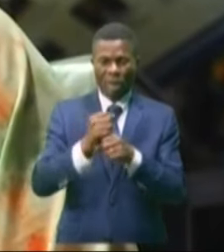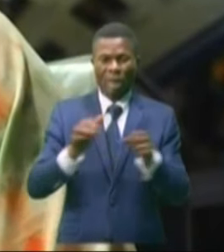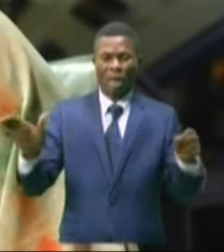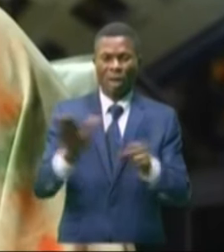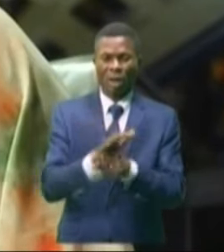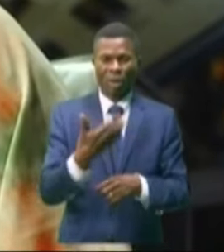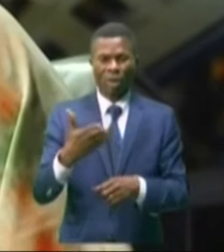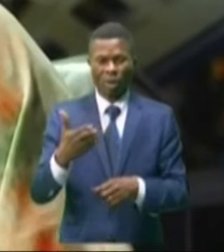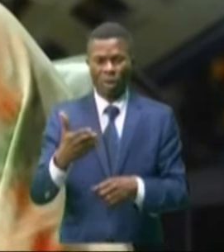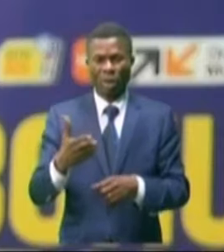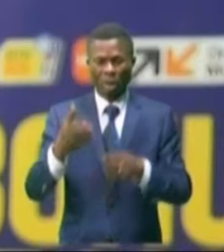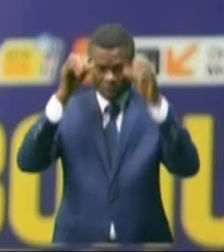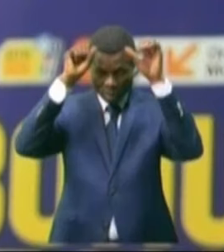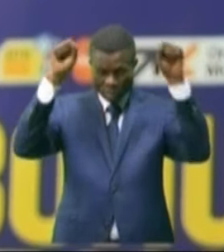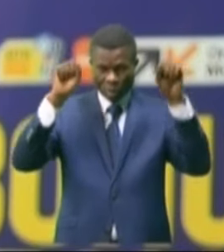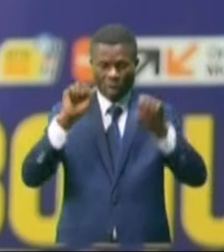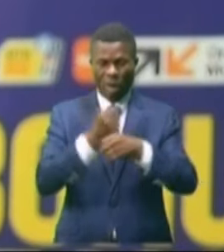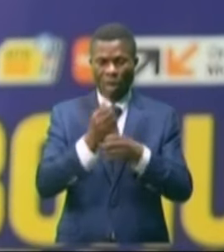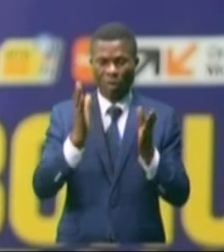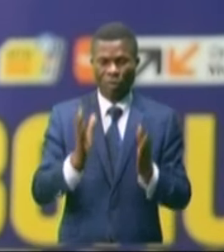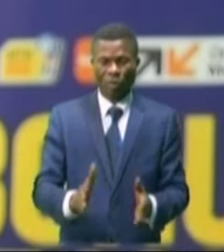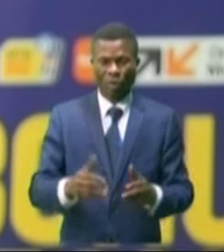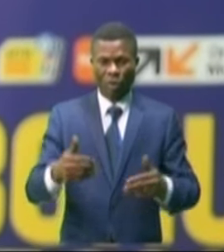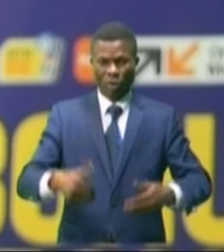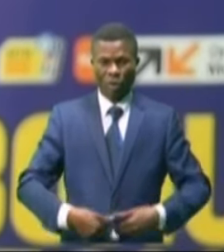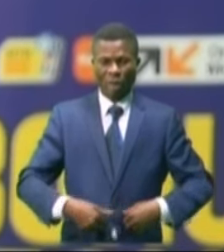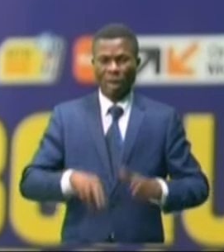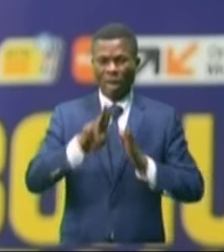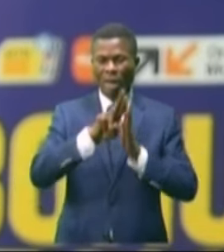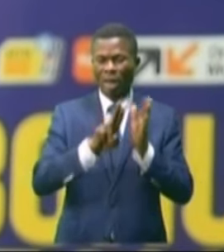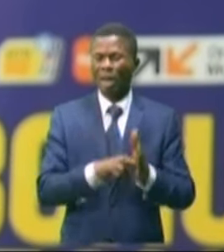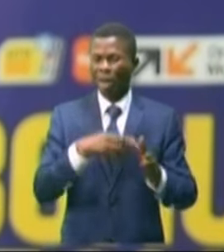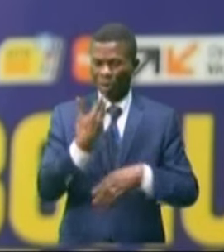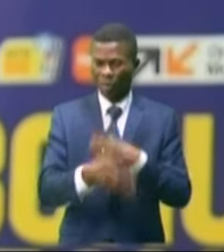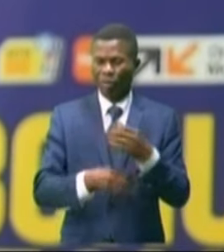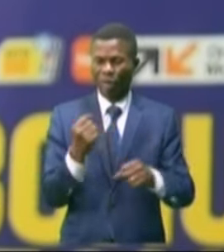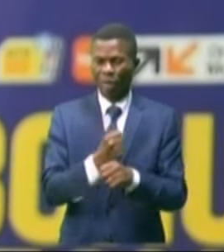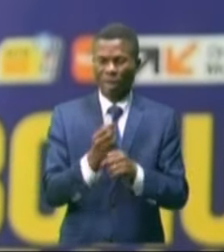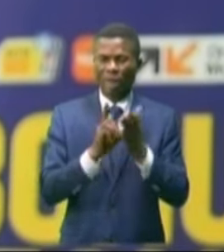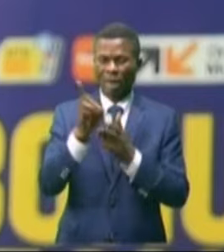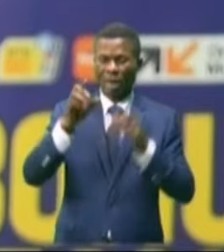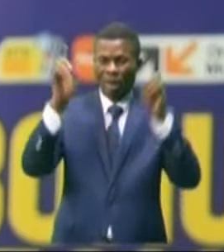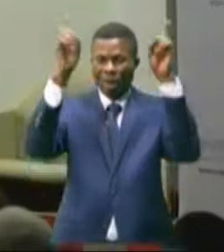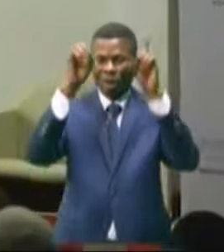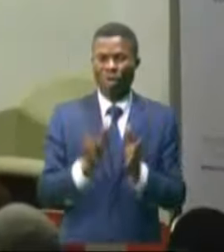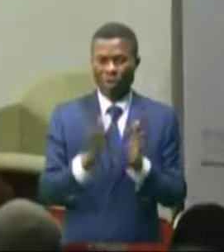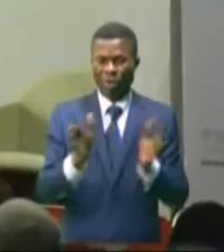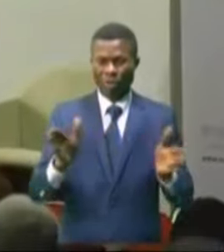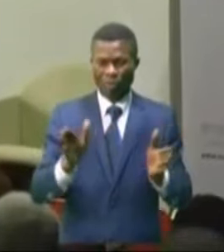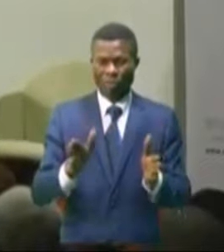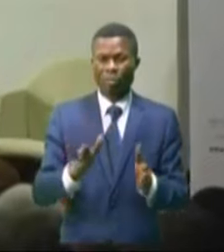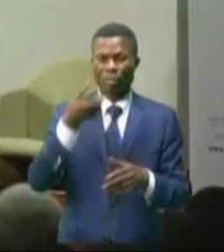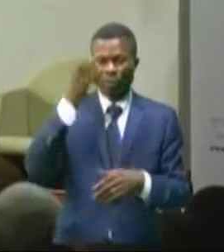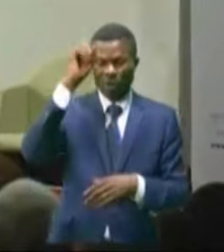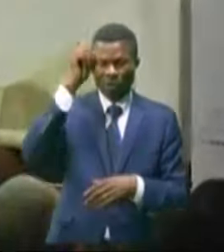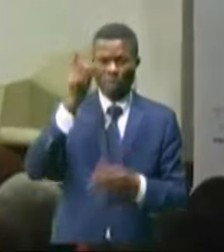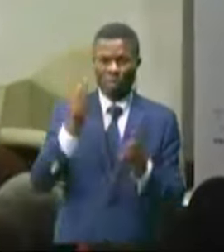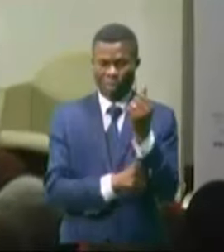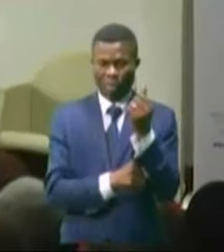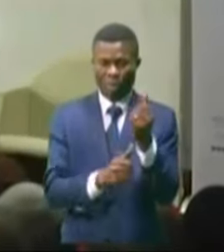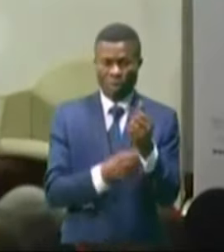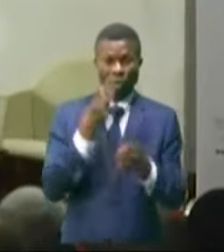pour le président fondateur, la jeunesse a un rôle important dans les développements de l'Afrique. Parmi les primées figures,